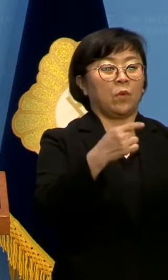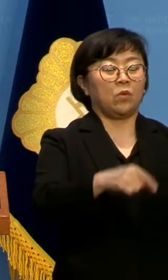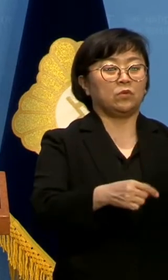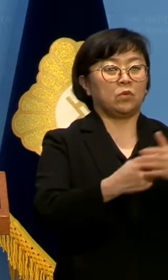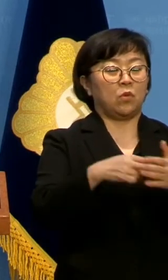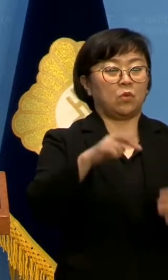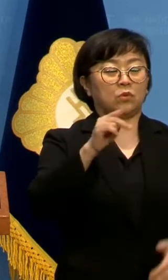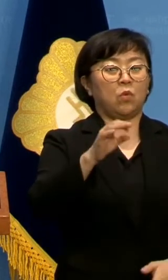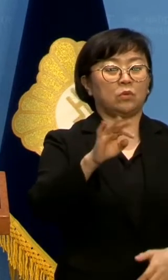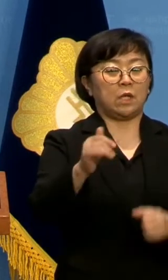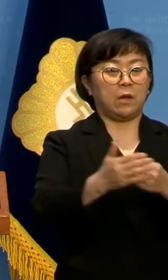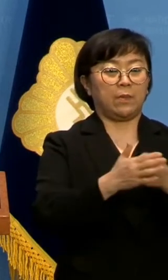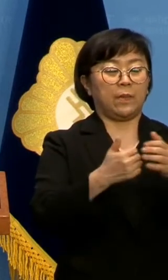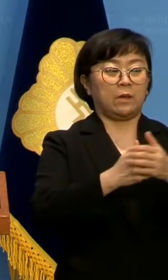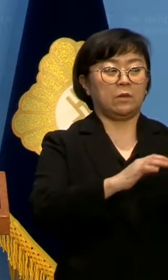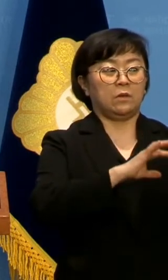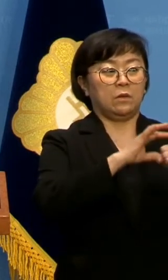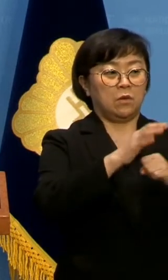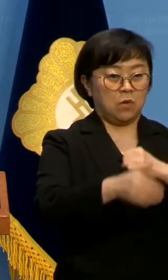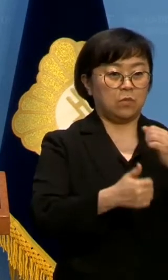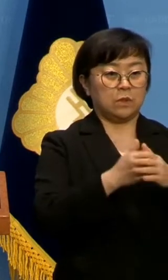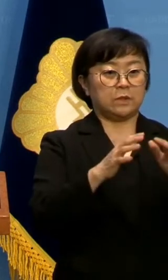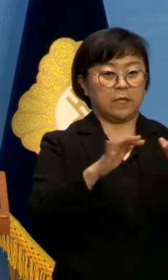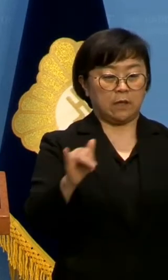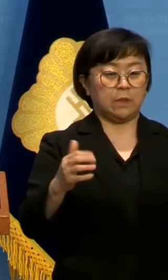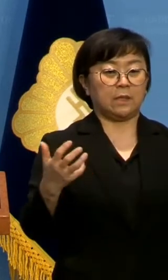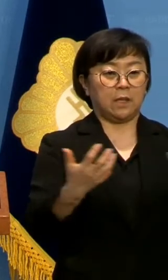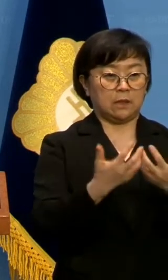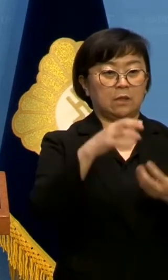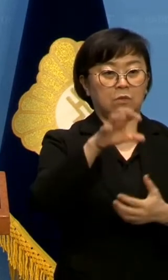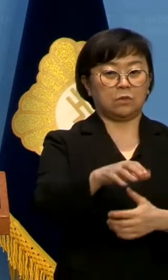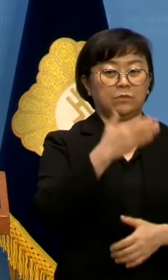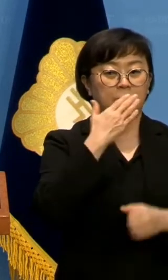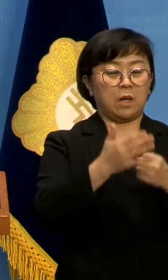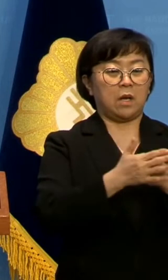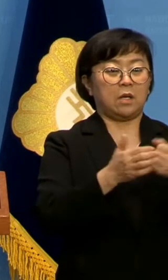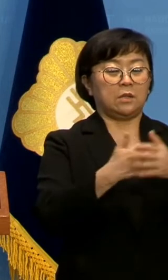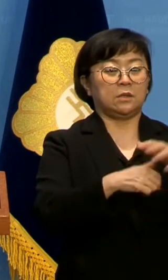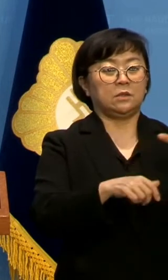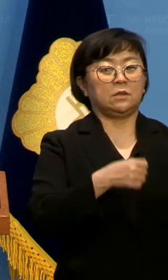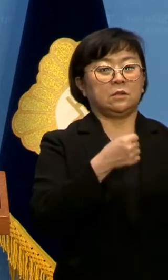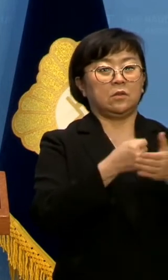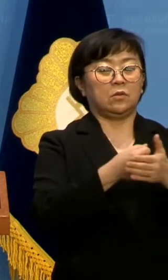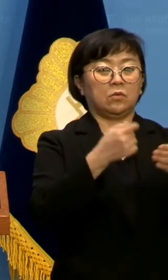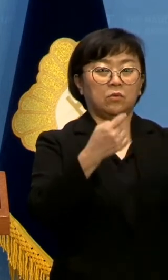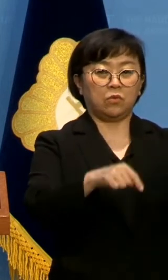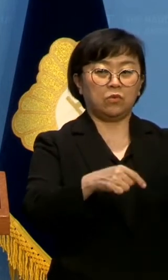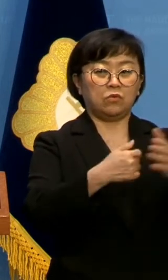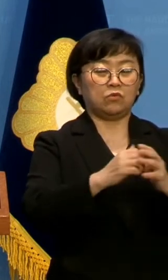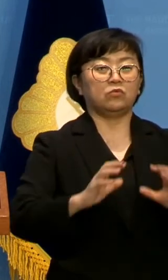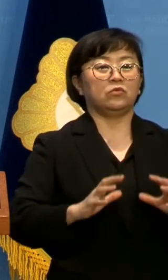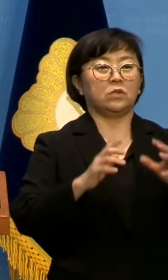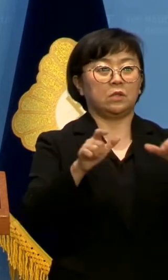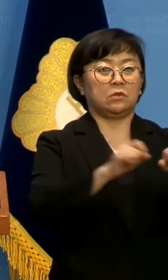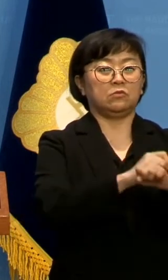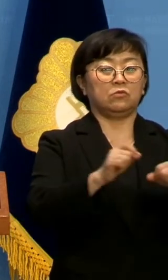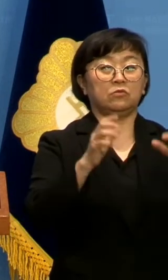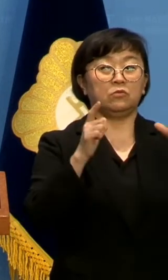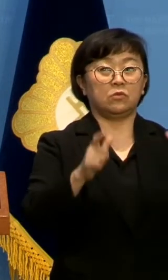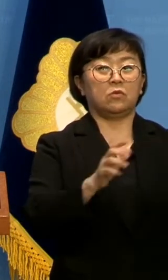교육수도 동탄은 글로벌 인재의 산실이 될 것입니다. 저는 이미 동탄에 지정된 교육 국제학 특구를